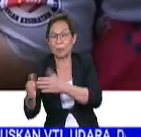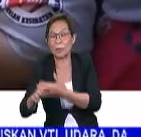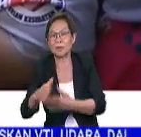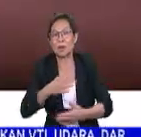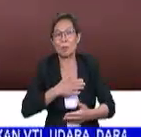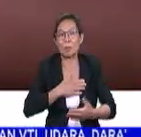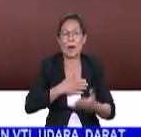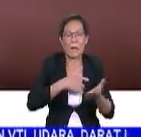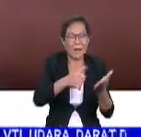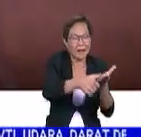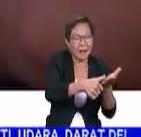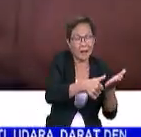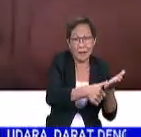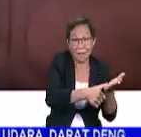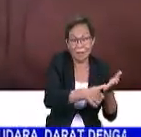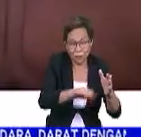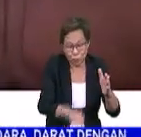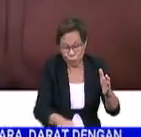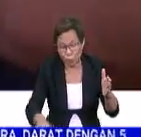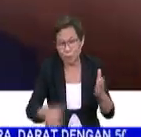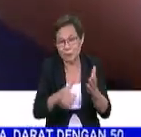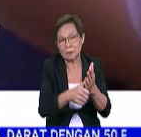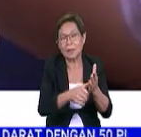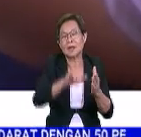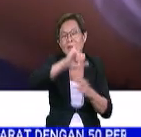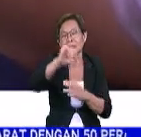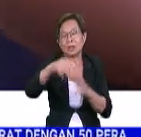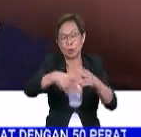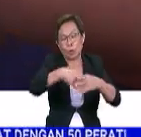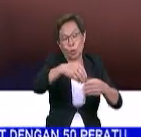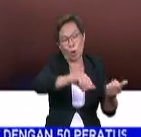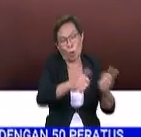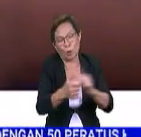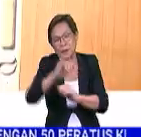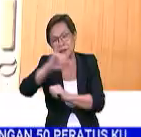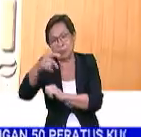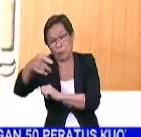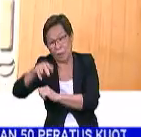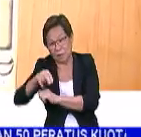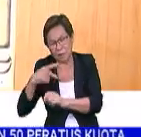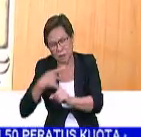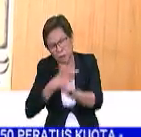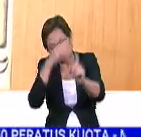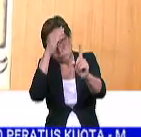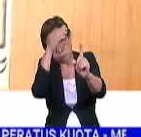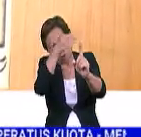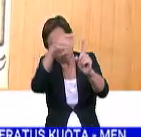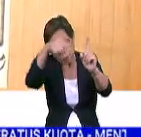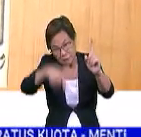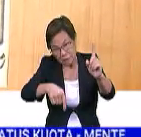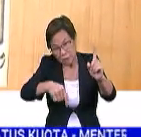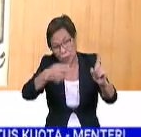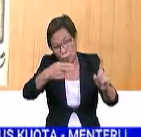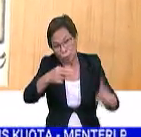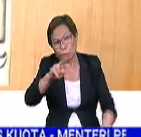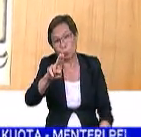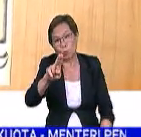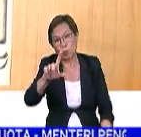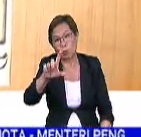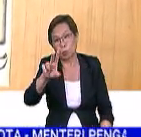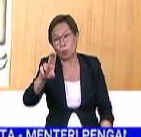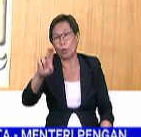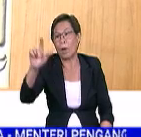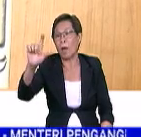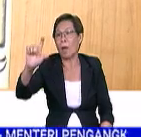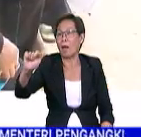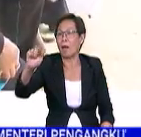dan dokumen-dokumen lain yang dikeluarkan oleh Jabatan Pendaftaran Negara. Dan kita mensasarkan di daerah Hulu Langat ini, di kawasan